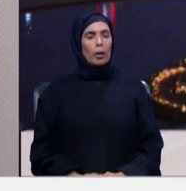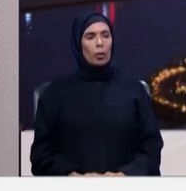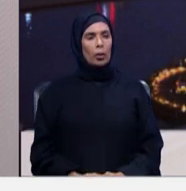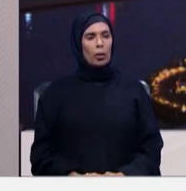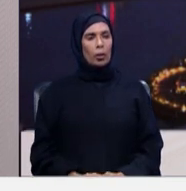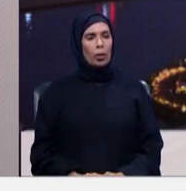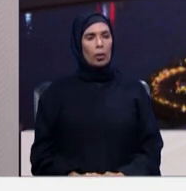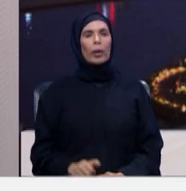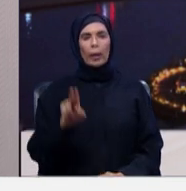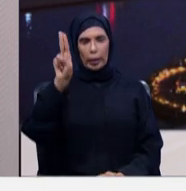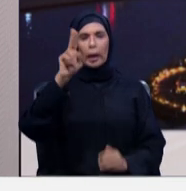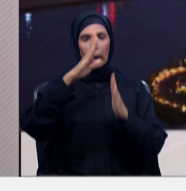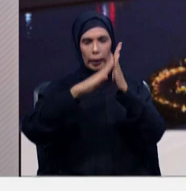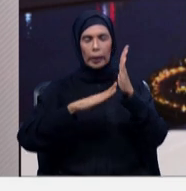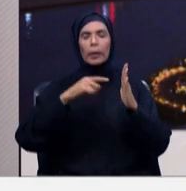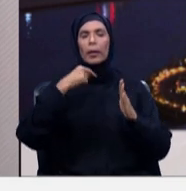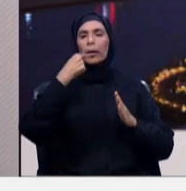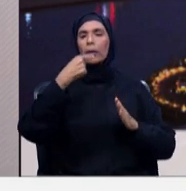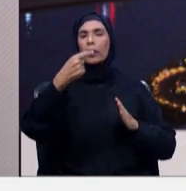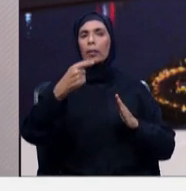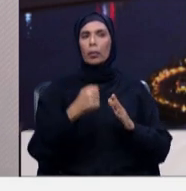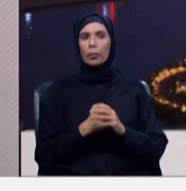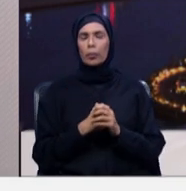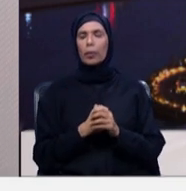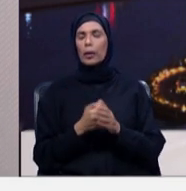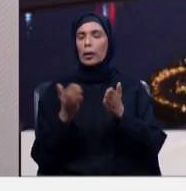في التقرير تم تقديم